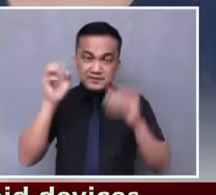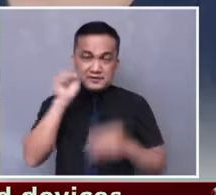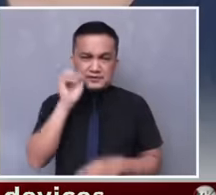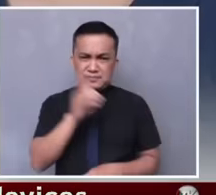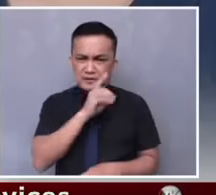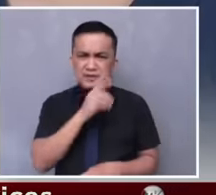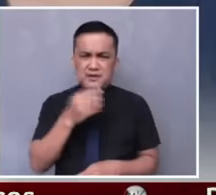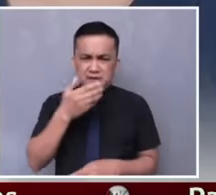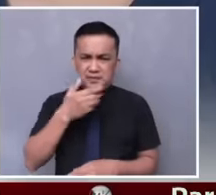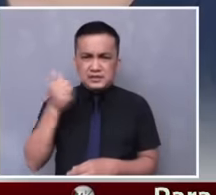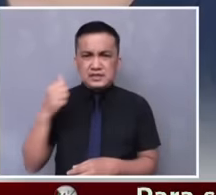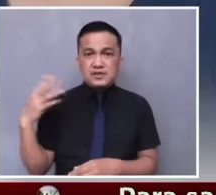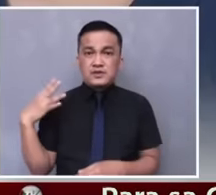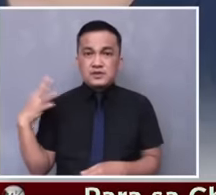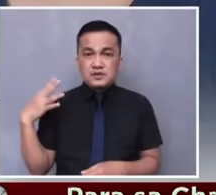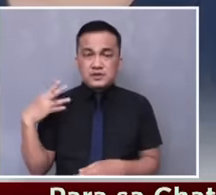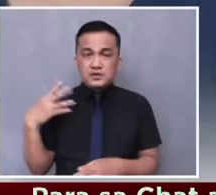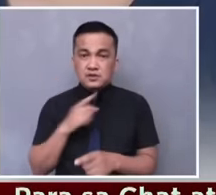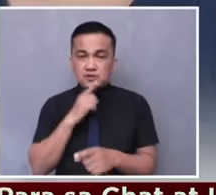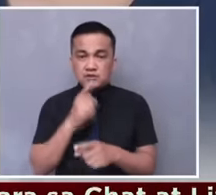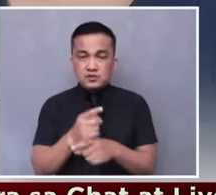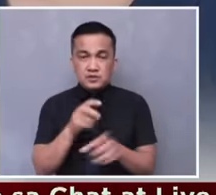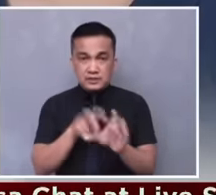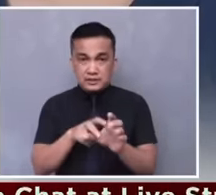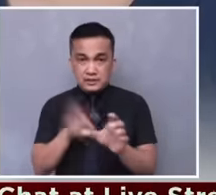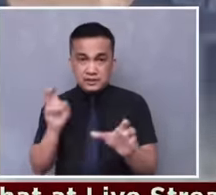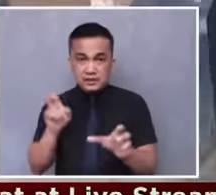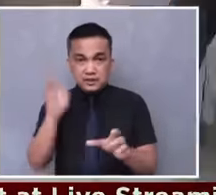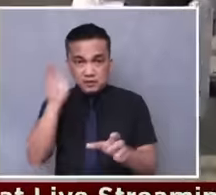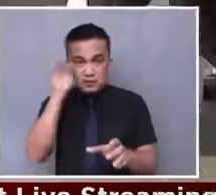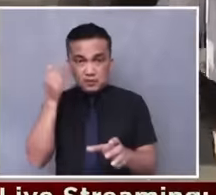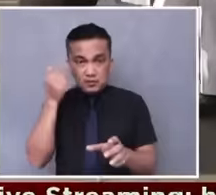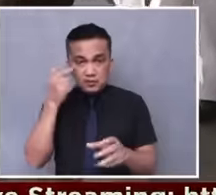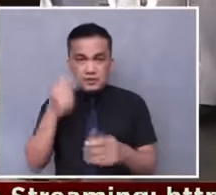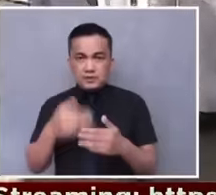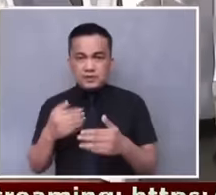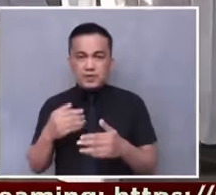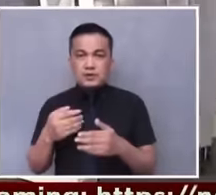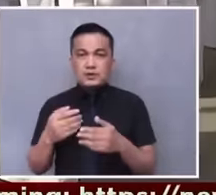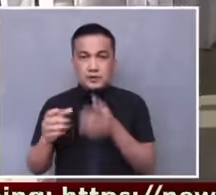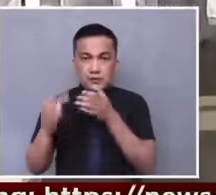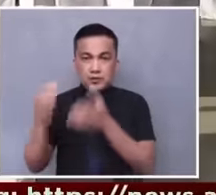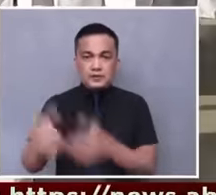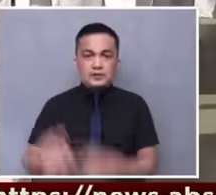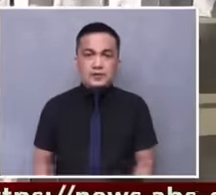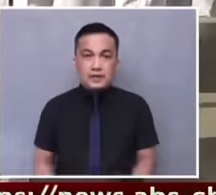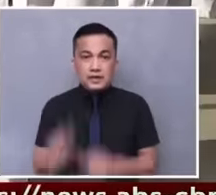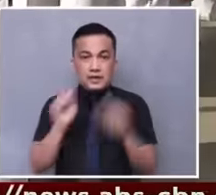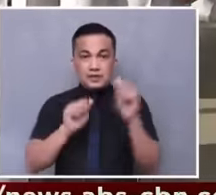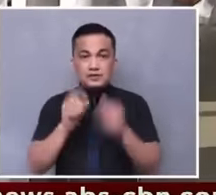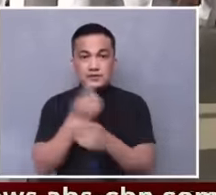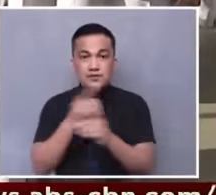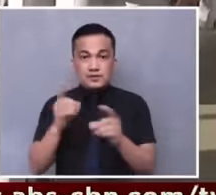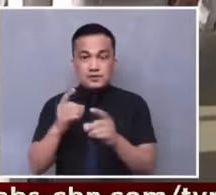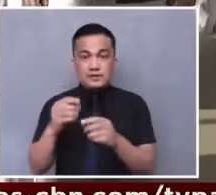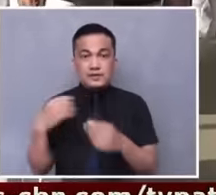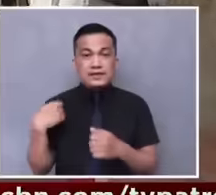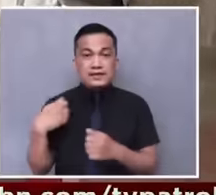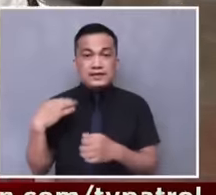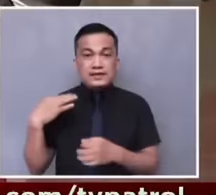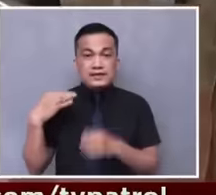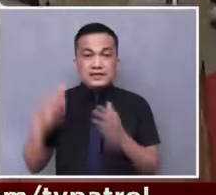na hintayin muna ang aktual na pag-atras ni Go bago sila magkomento. Ayon naman kay Aksyon Demokratiko Standard Bearer Mayor Isko